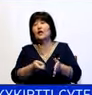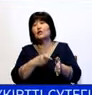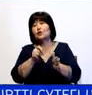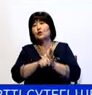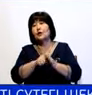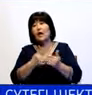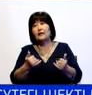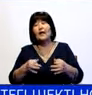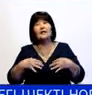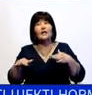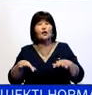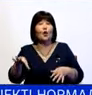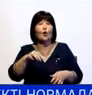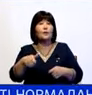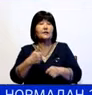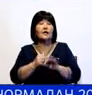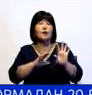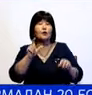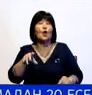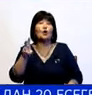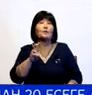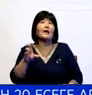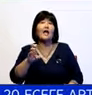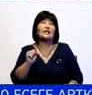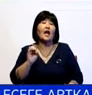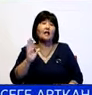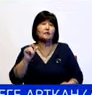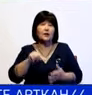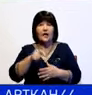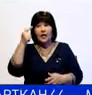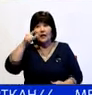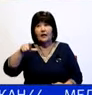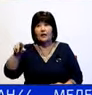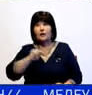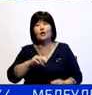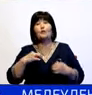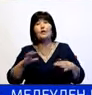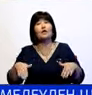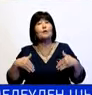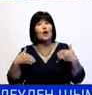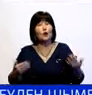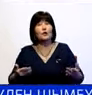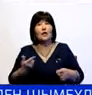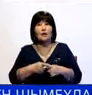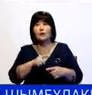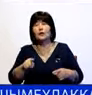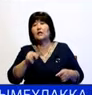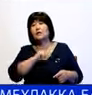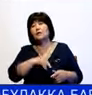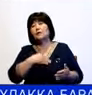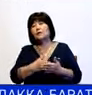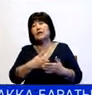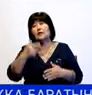арналған. Салтанатты шараға облыс әкімінің орынбасары Нұрымбет Сақтағанов қатысып, ғылым қызметкерлерін мерекемен құттықтады. Салада жемісті еңбек етіп